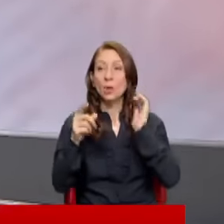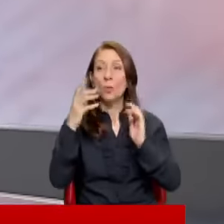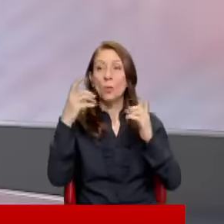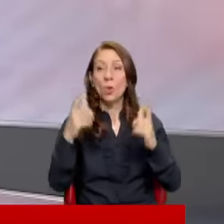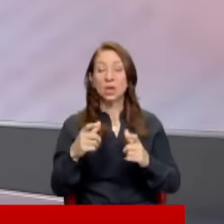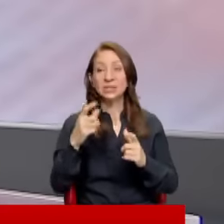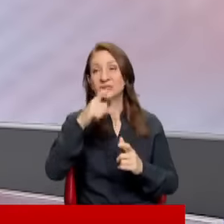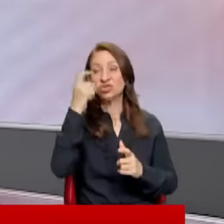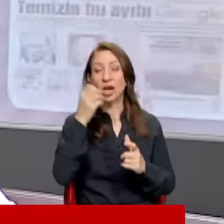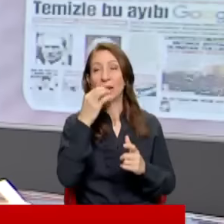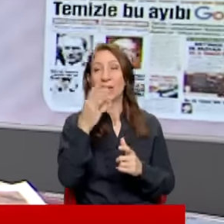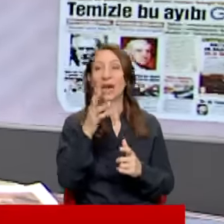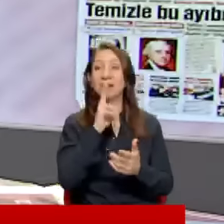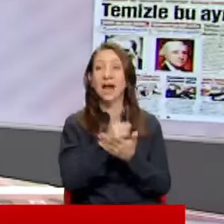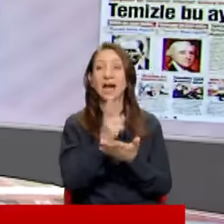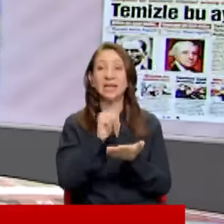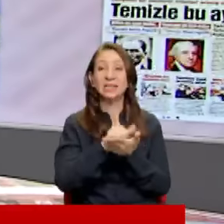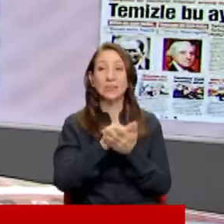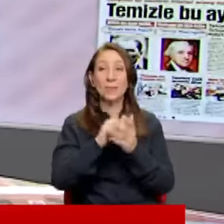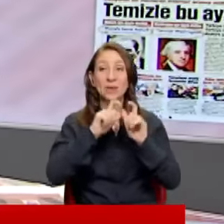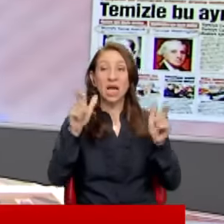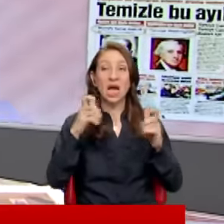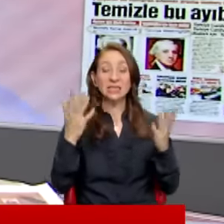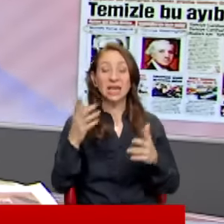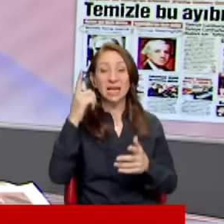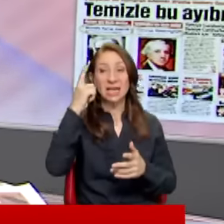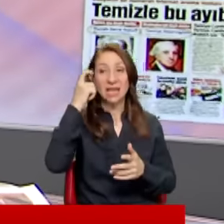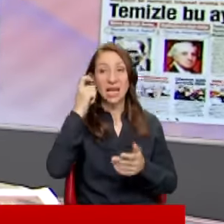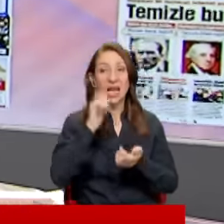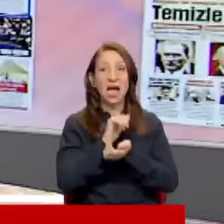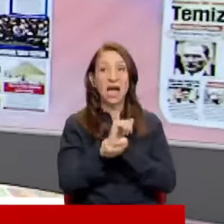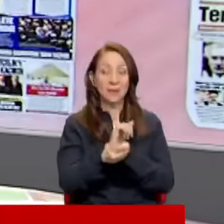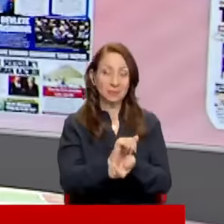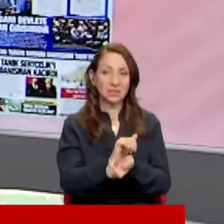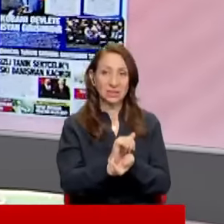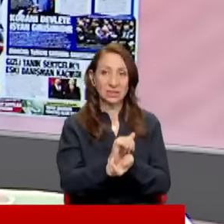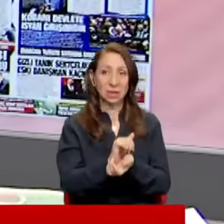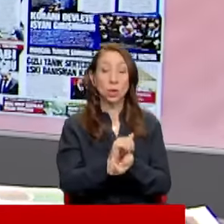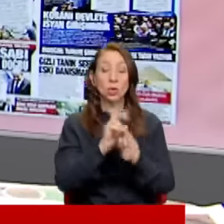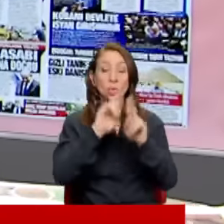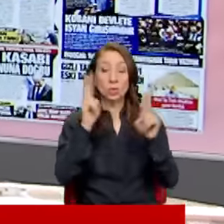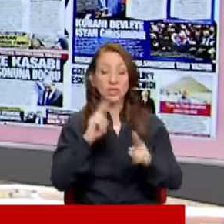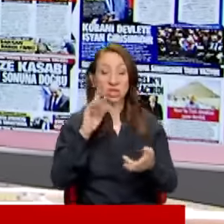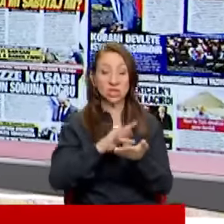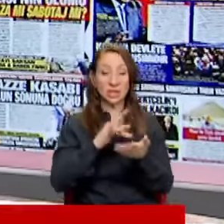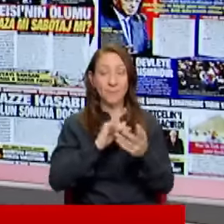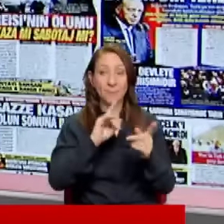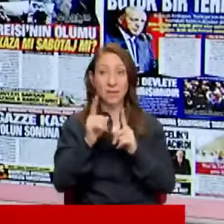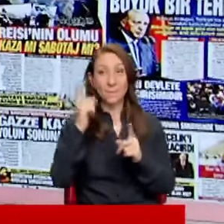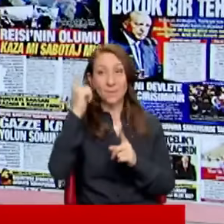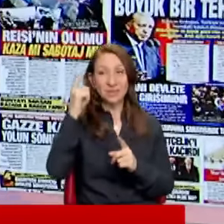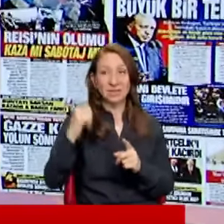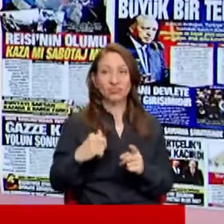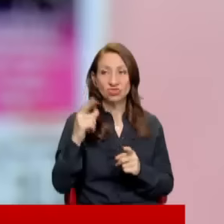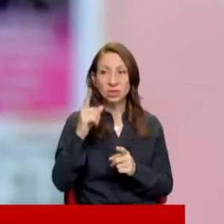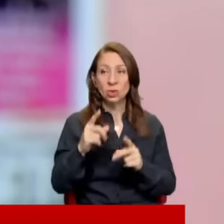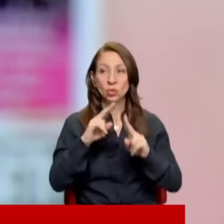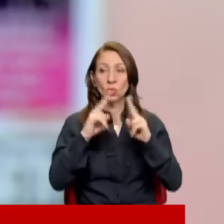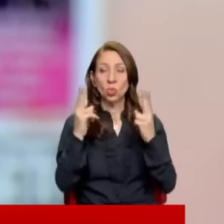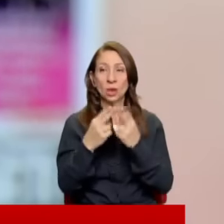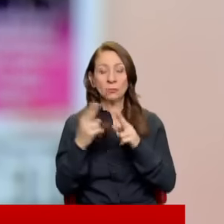bölgenin sıcak haberleriyle karar gazetesinin manşetinde artık İsrail'de hapis uluslararası Ceza Mahkemesi Başsavcısı